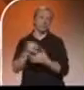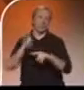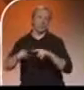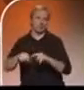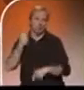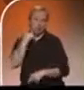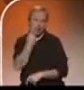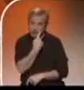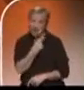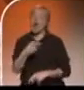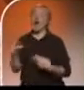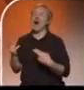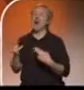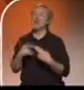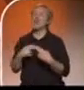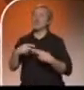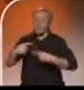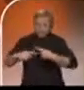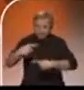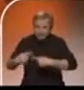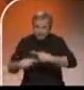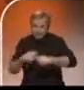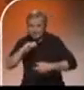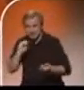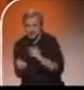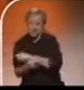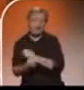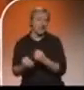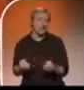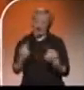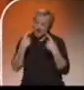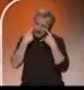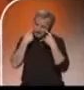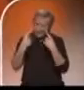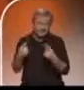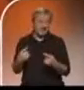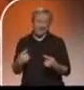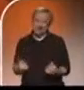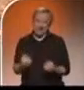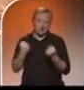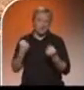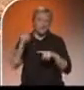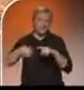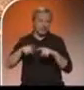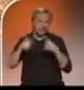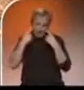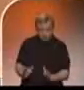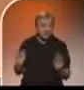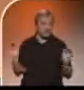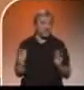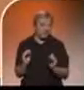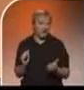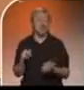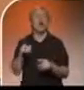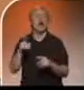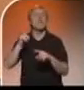mohou ústit vlastně v těžké zrakové postižení. A druhou věcí, kterou často mají děti nedonošené, jsou dioptrické vady.